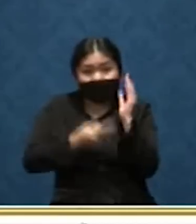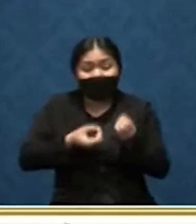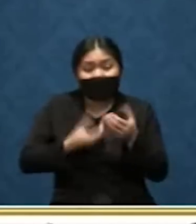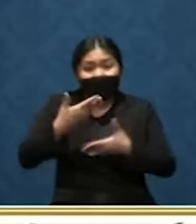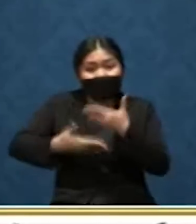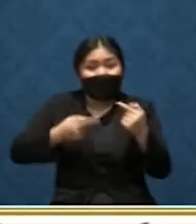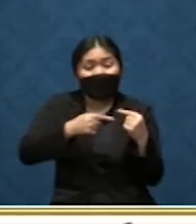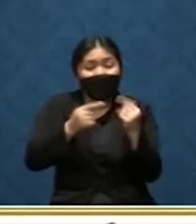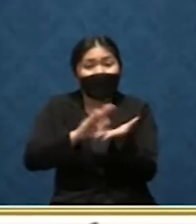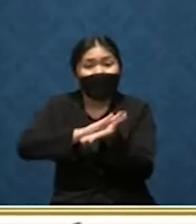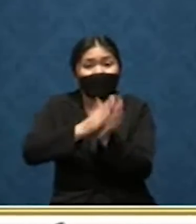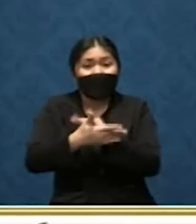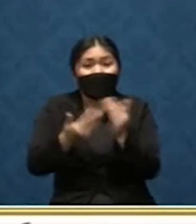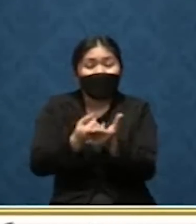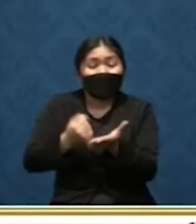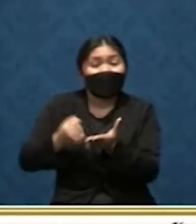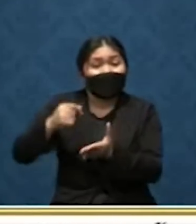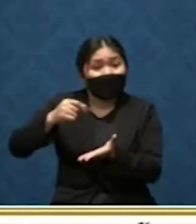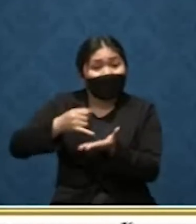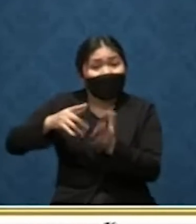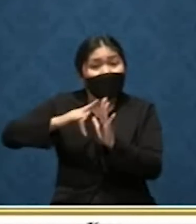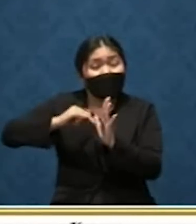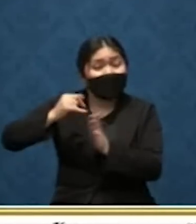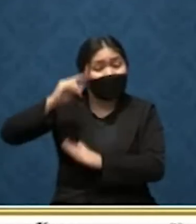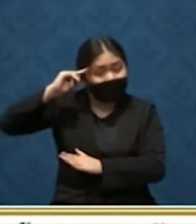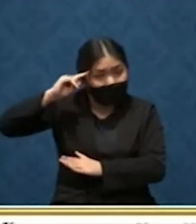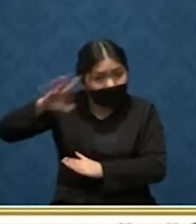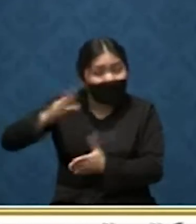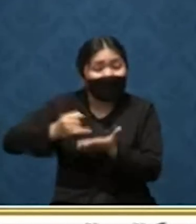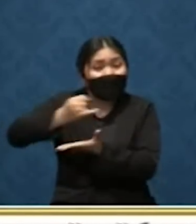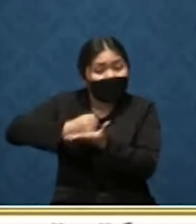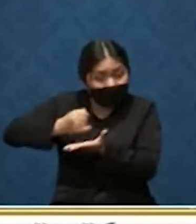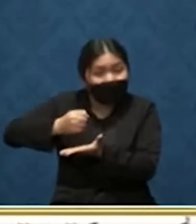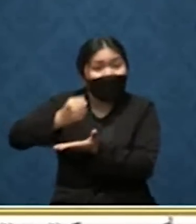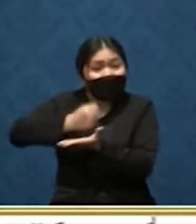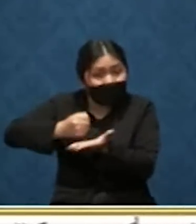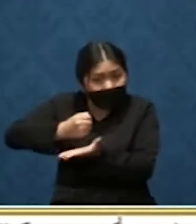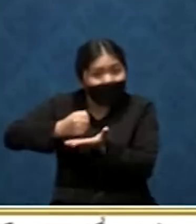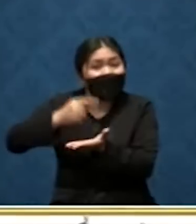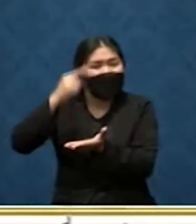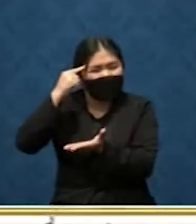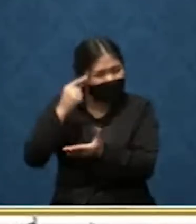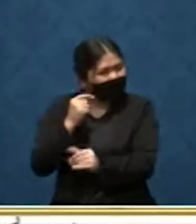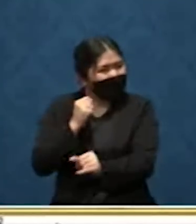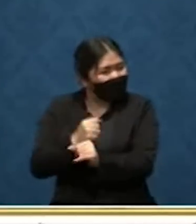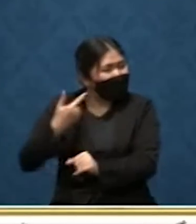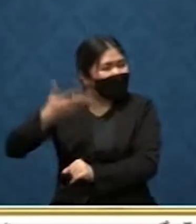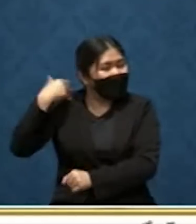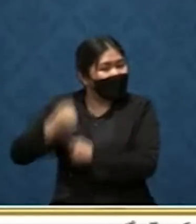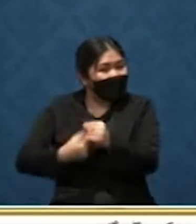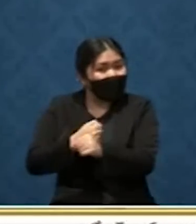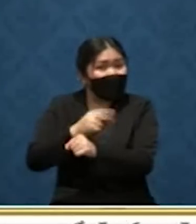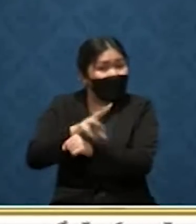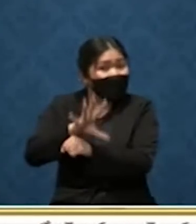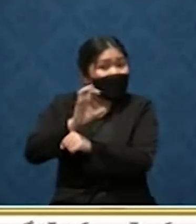เงินค่ายาบ้าจ่ายใหผู้ผลิในทสุดโดยธรกรมลัษณะนี้พบวาทำกนมาตั้งแต่ปี 50 ในนาม